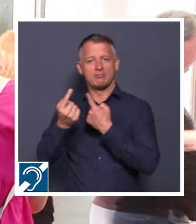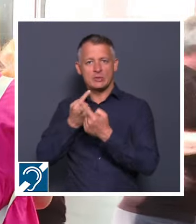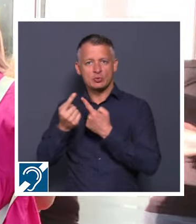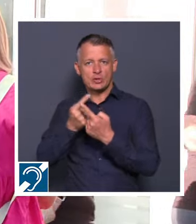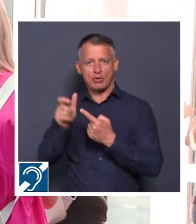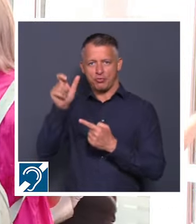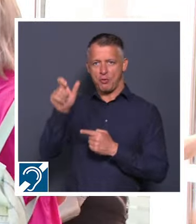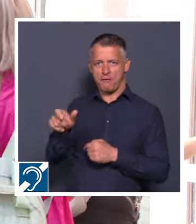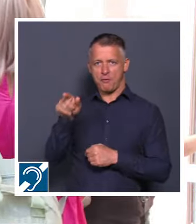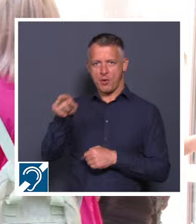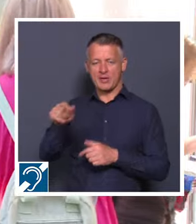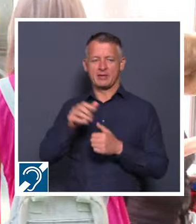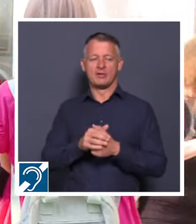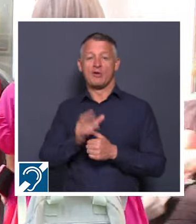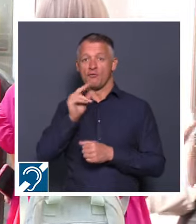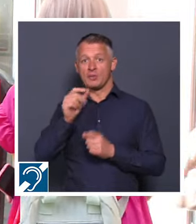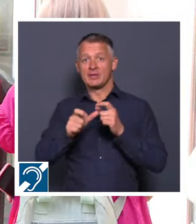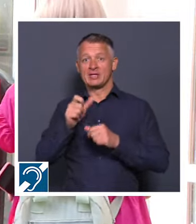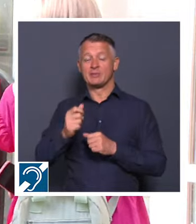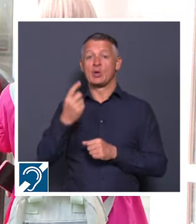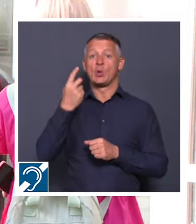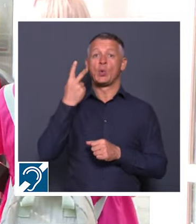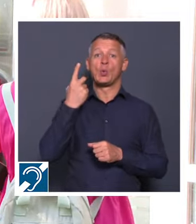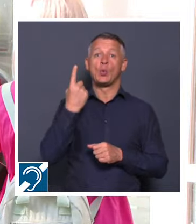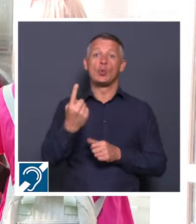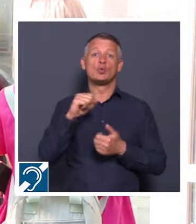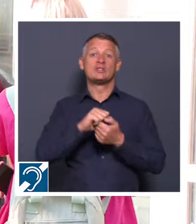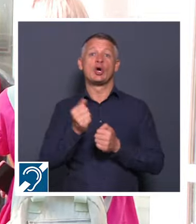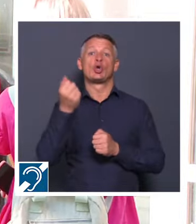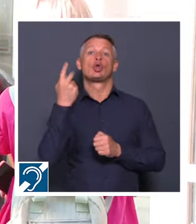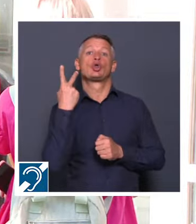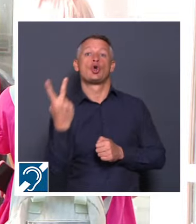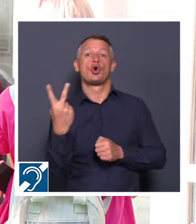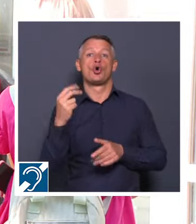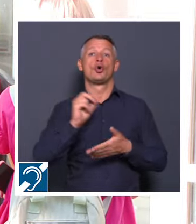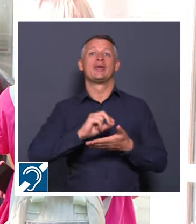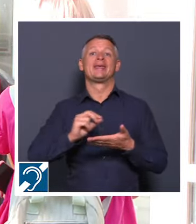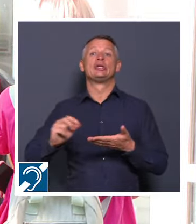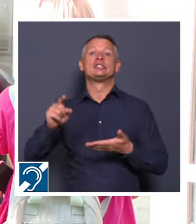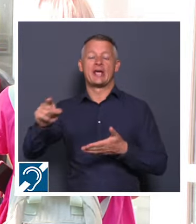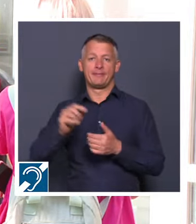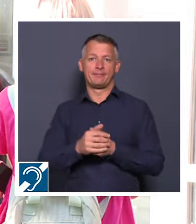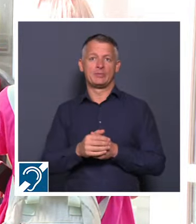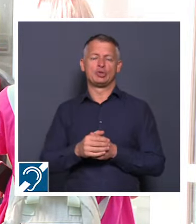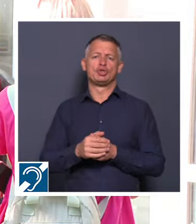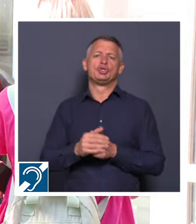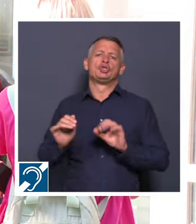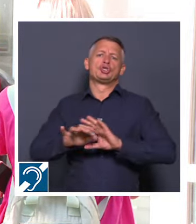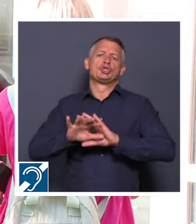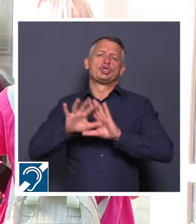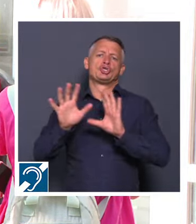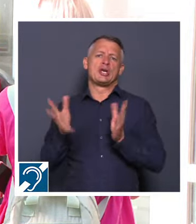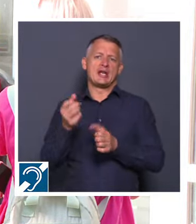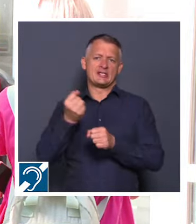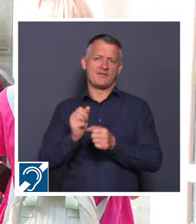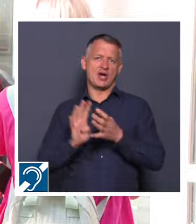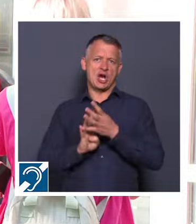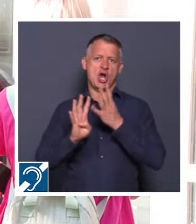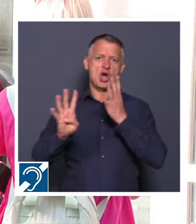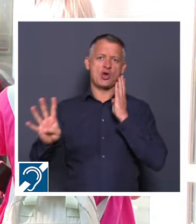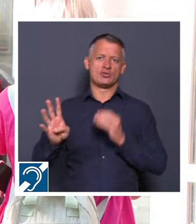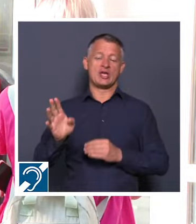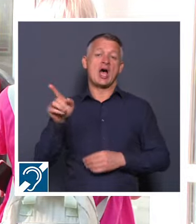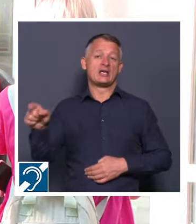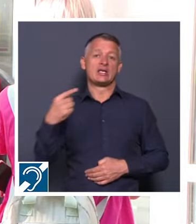urmă despre unul sau două ghișee și în general se formează cozi la acest oficiu poștal. Asta ne spuneau oamenii